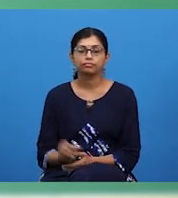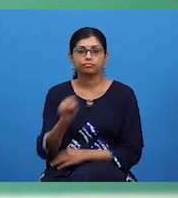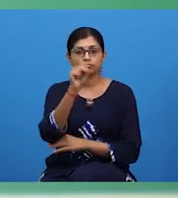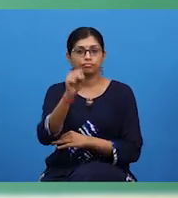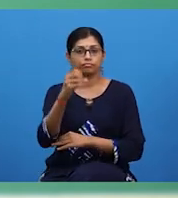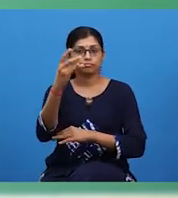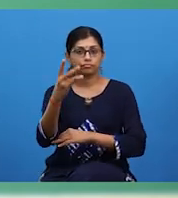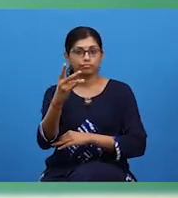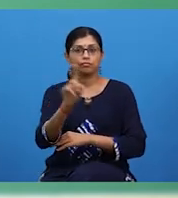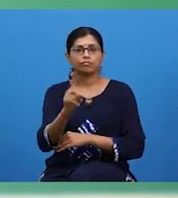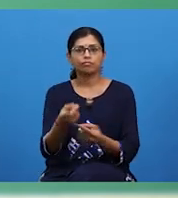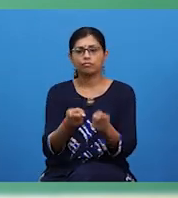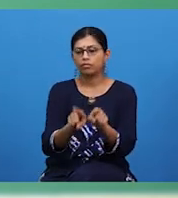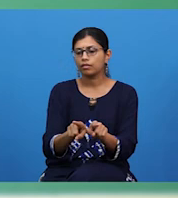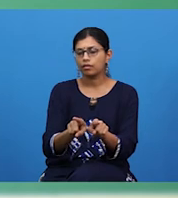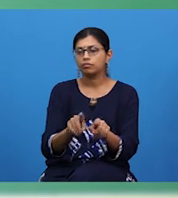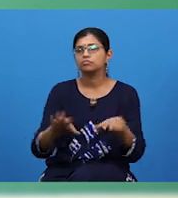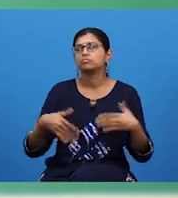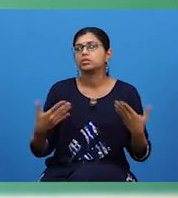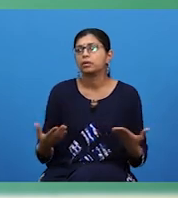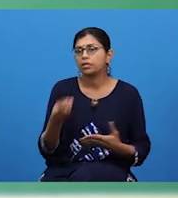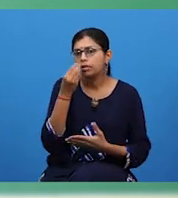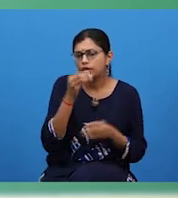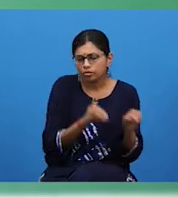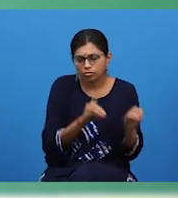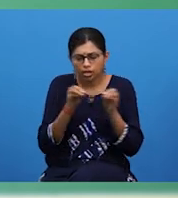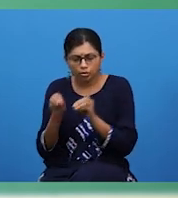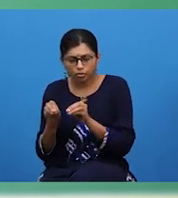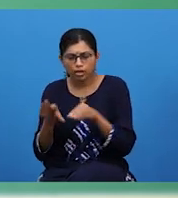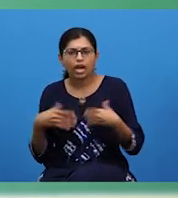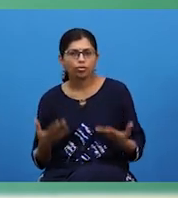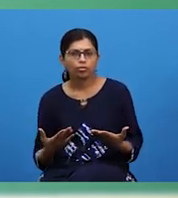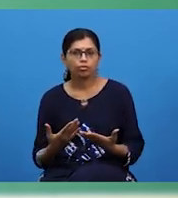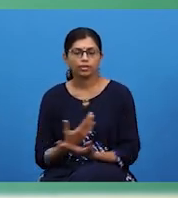tercerna berlaku di mana? Macam mana makanan tercerna dianggup?